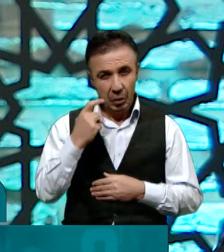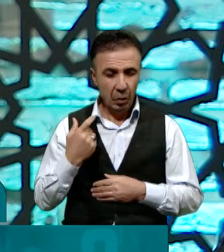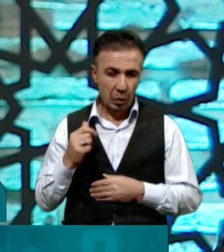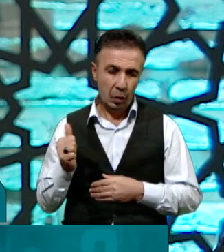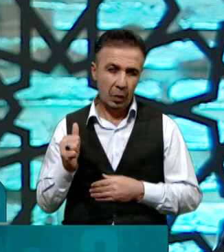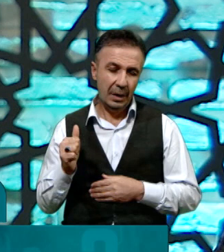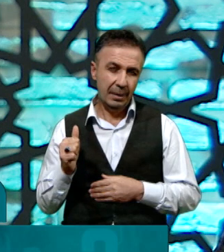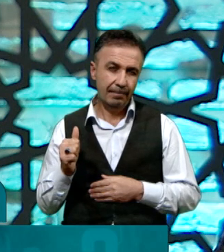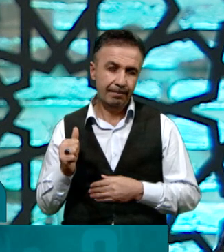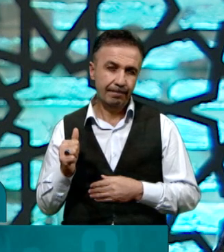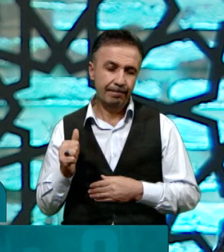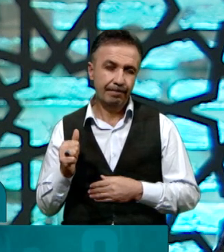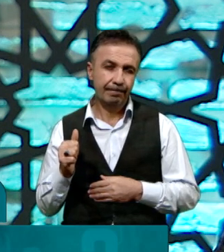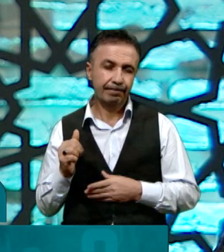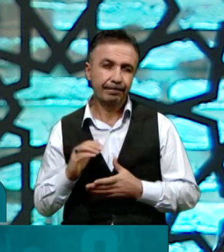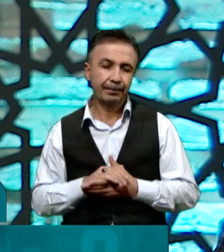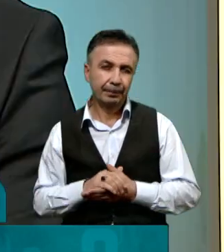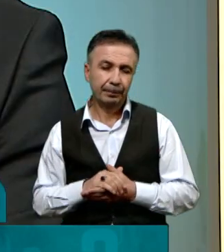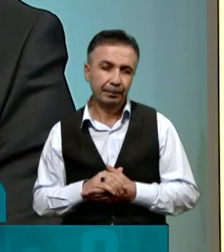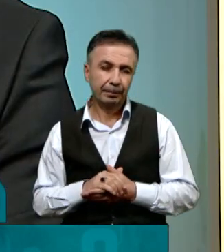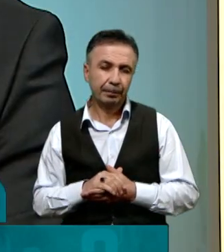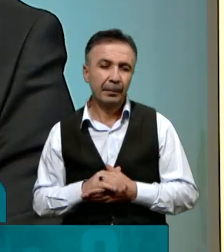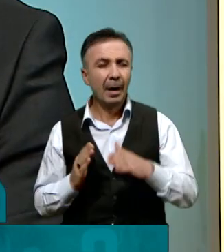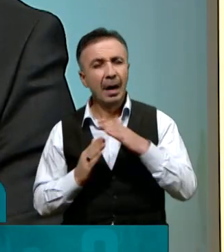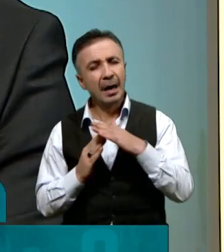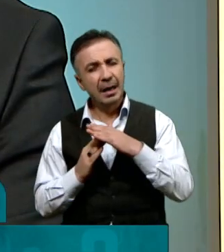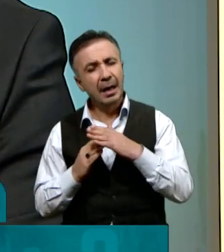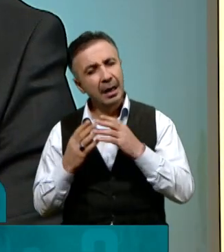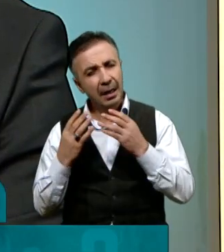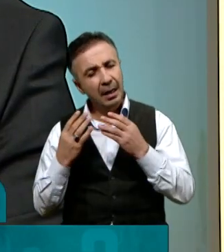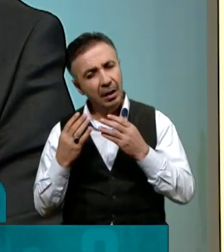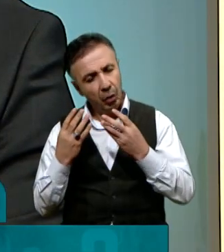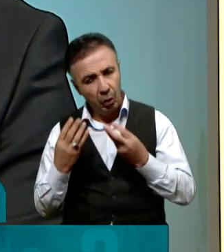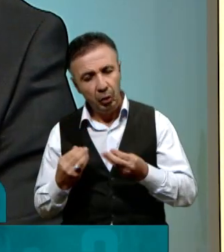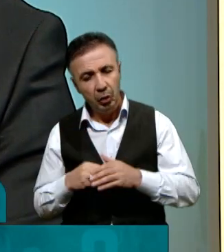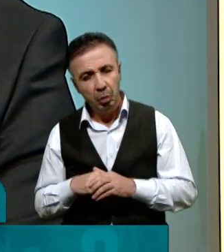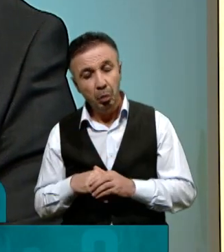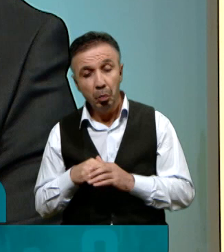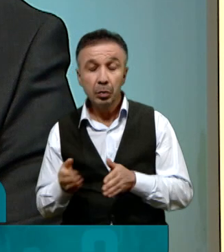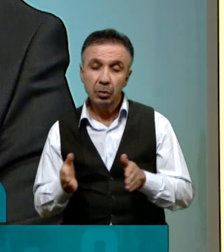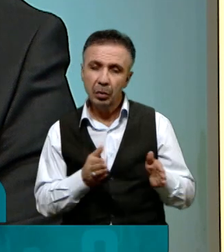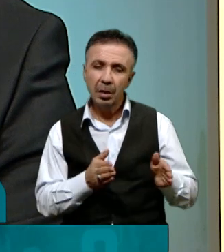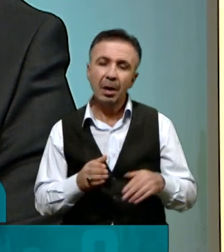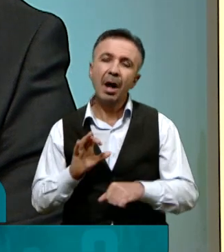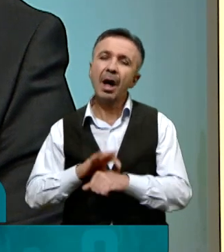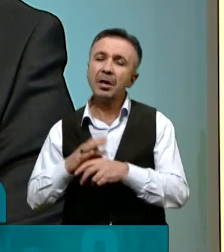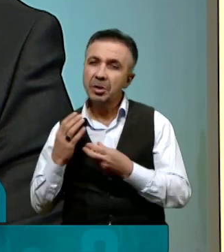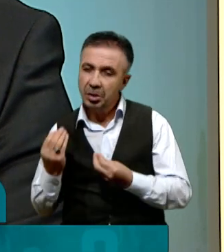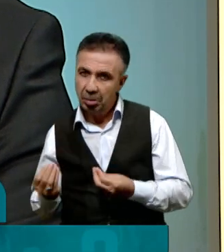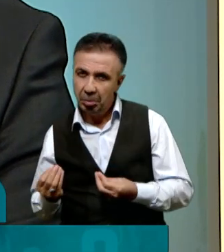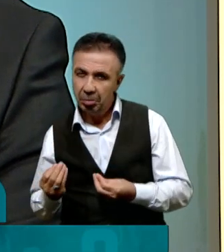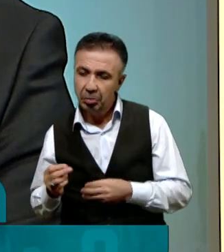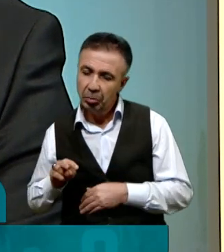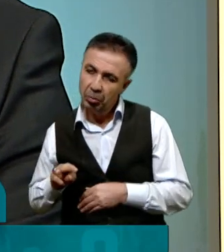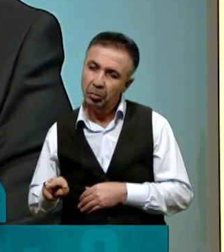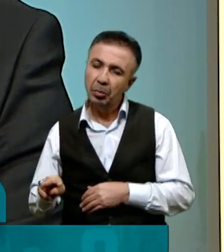olabilir? Efendim fasıla için bir mazerettir. Onun dışında efendim hastalandı veya işte